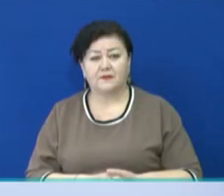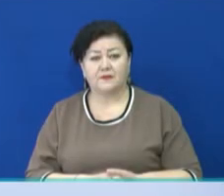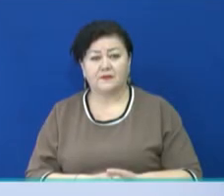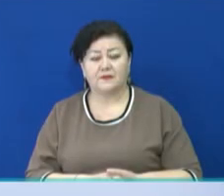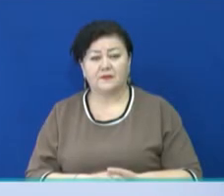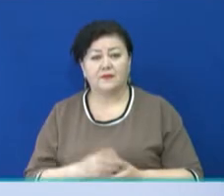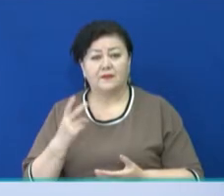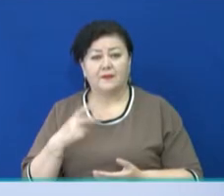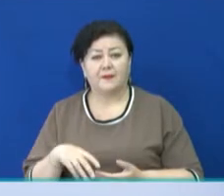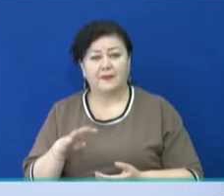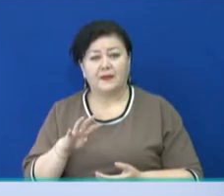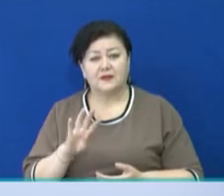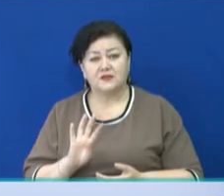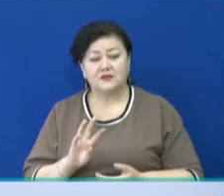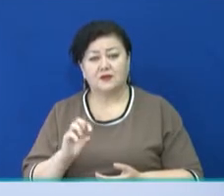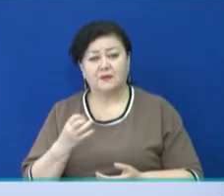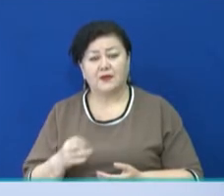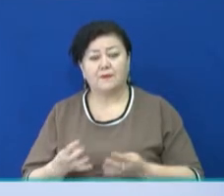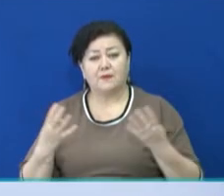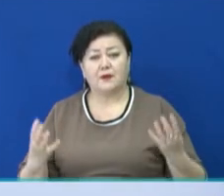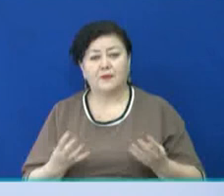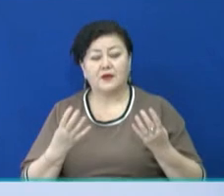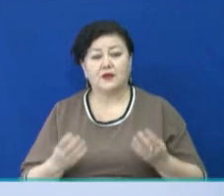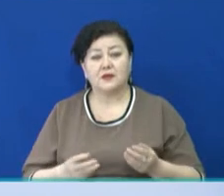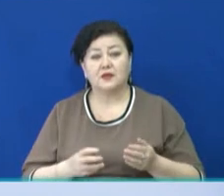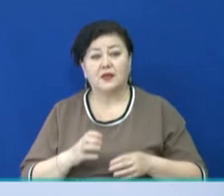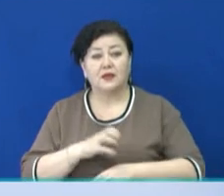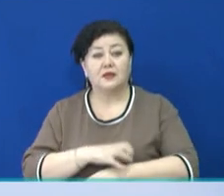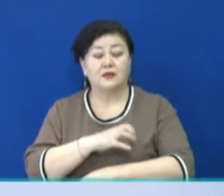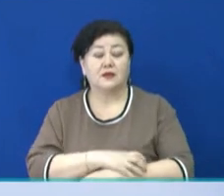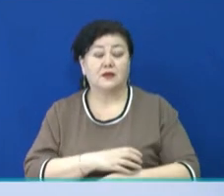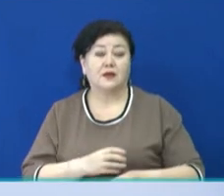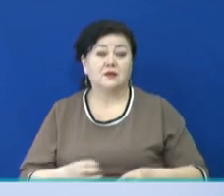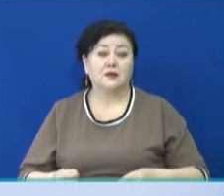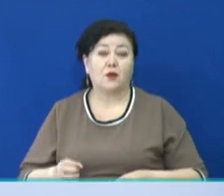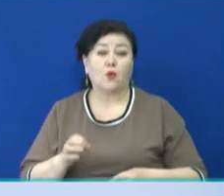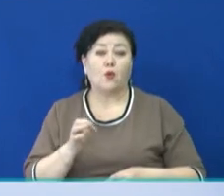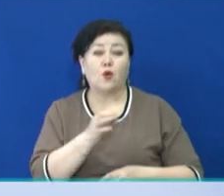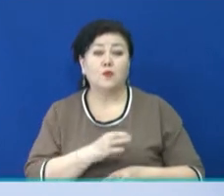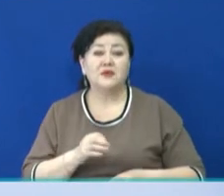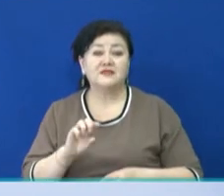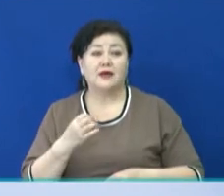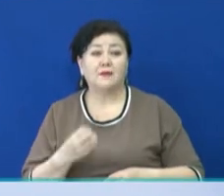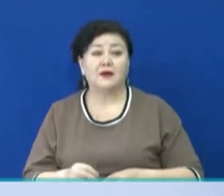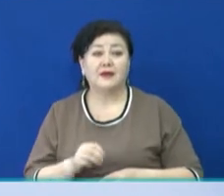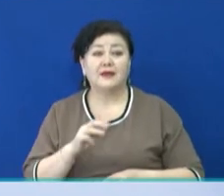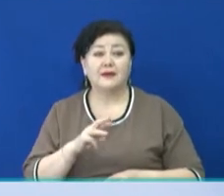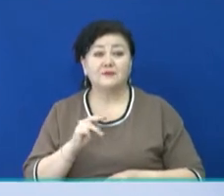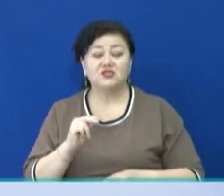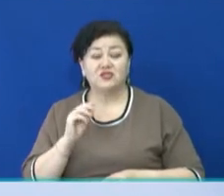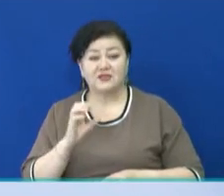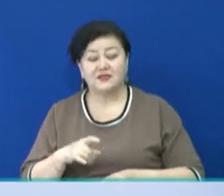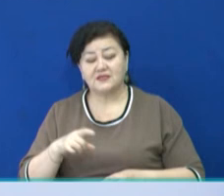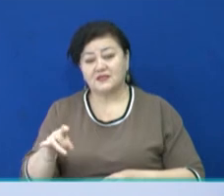По состоянию на 24 мая ситуация по пожару находится на контроле Акимата области, а также Министерства по чрезвычайным ситуациям